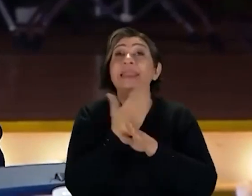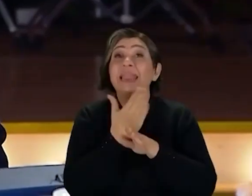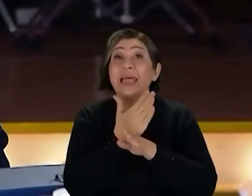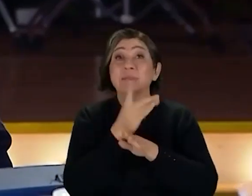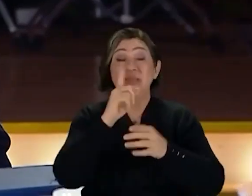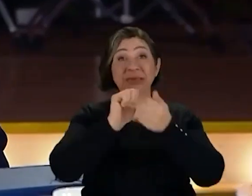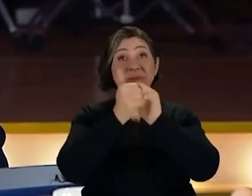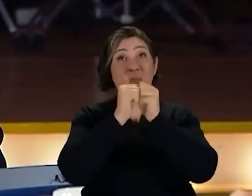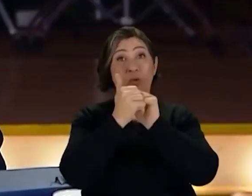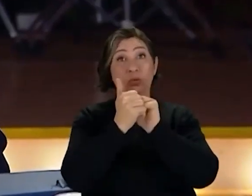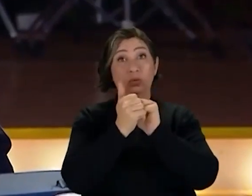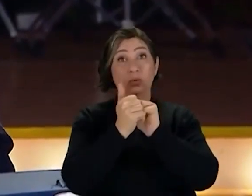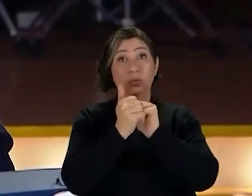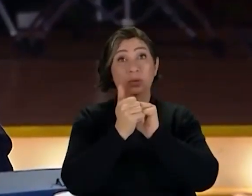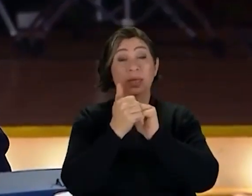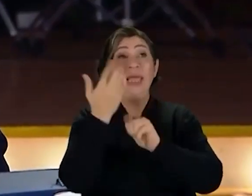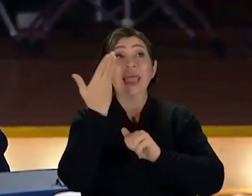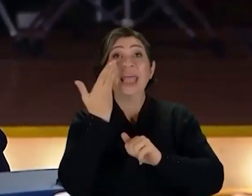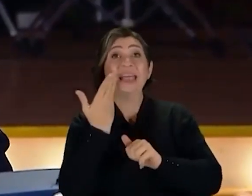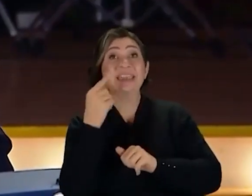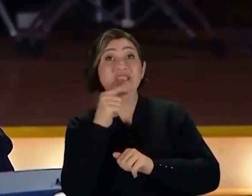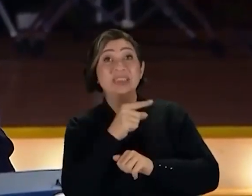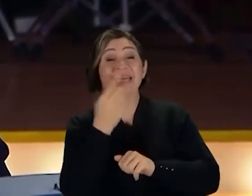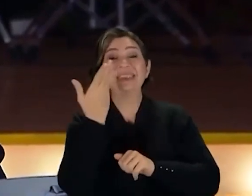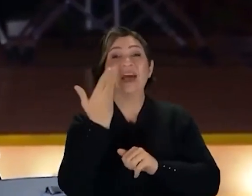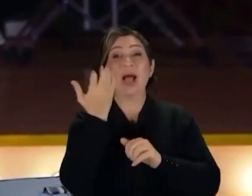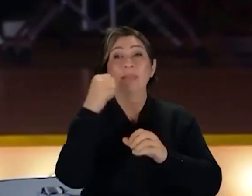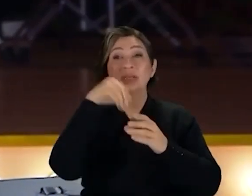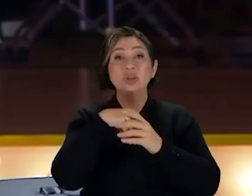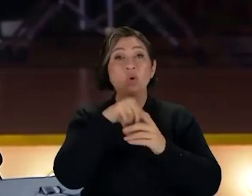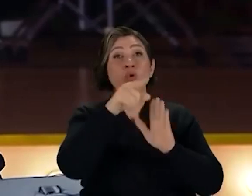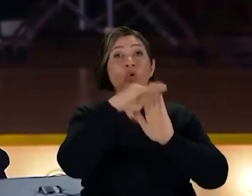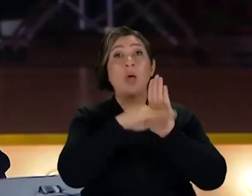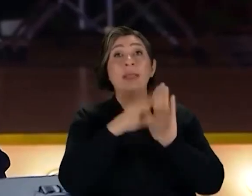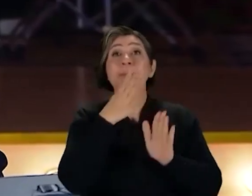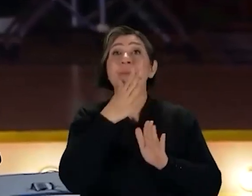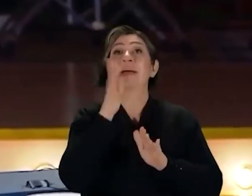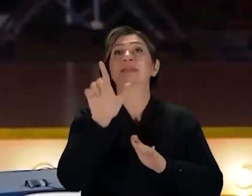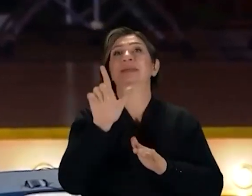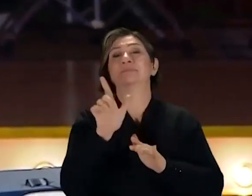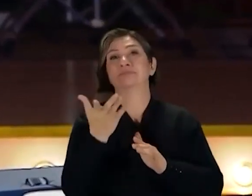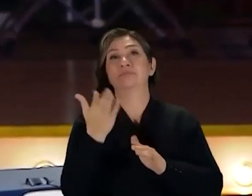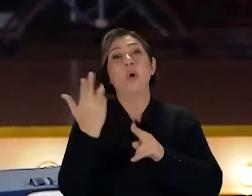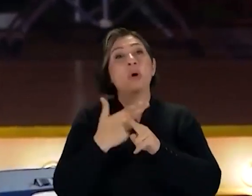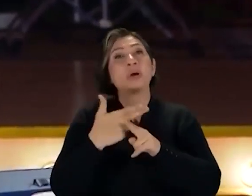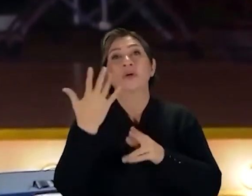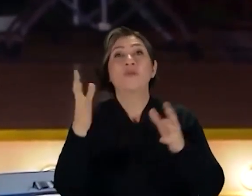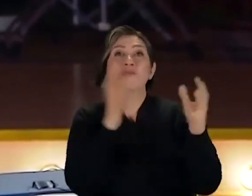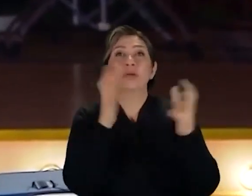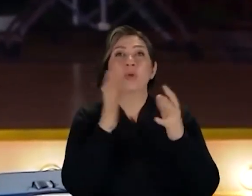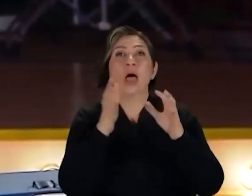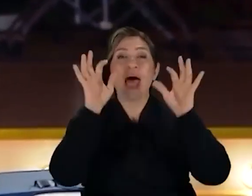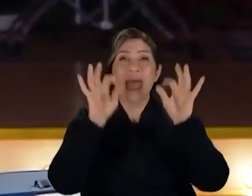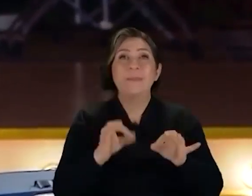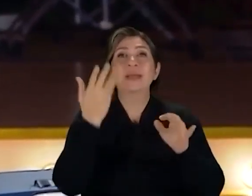sporun izleyicisi zevk almak için onun kurallarını bilmek zorunda örnekse futbol